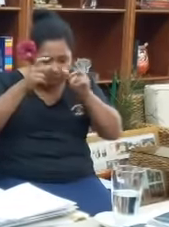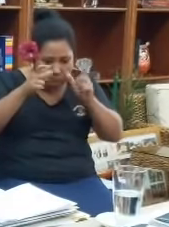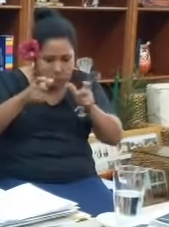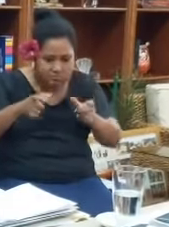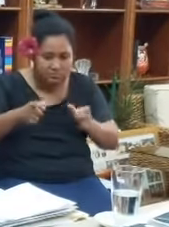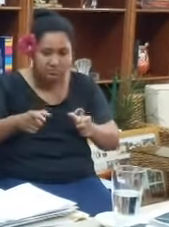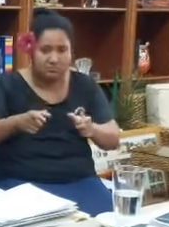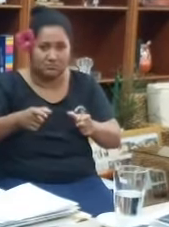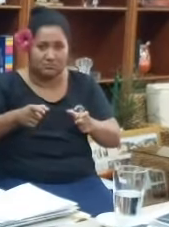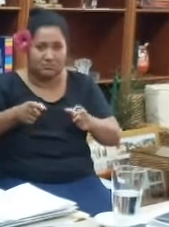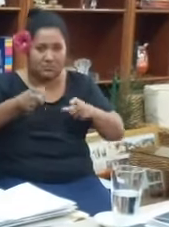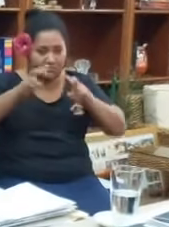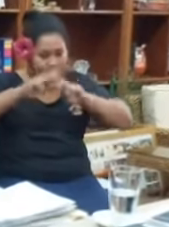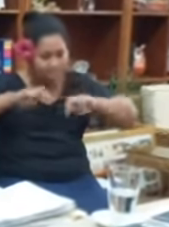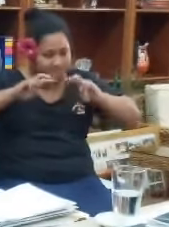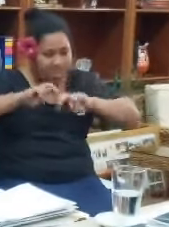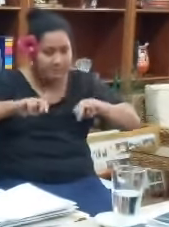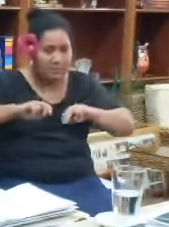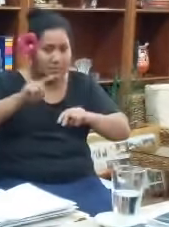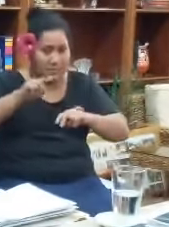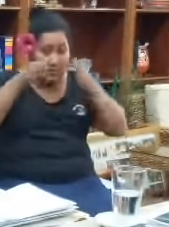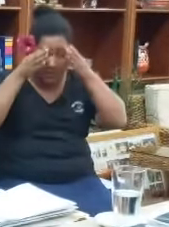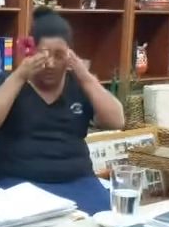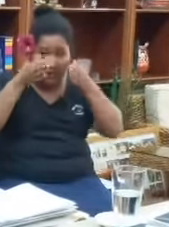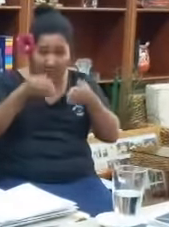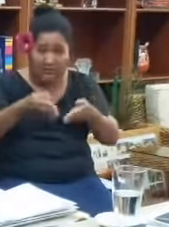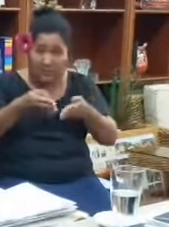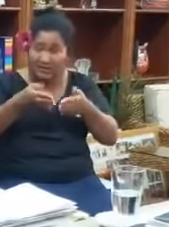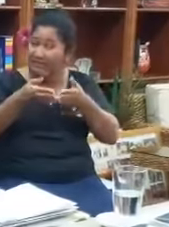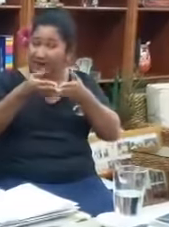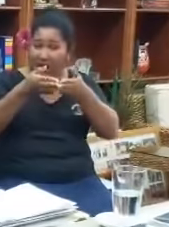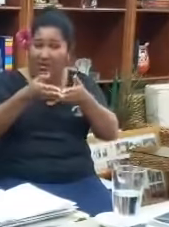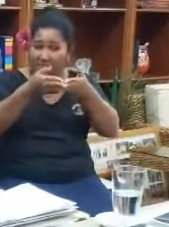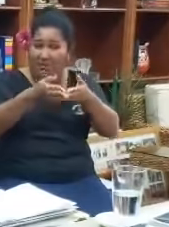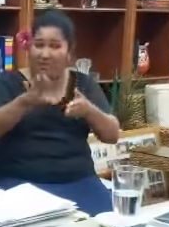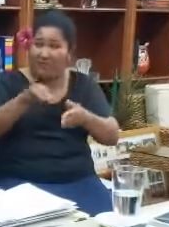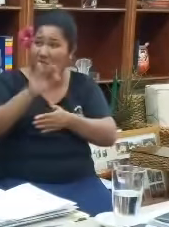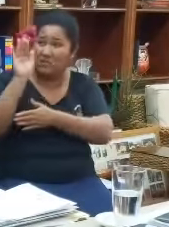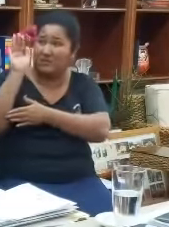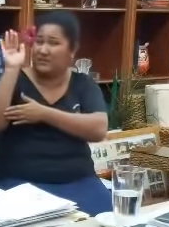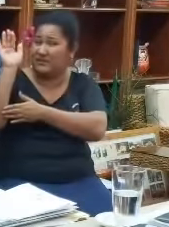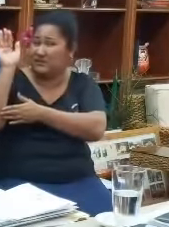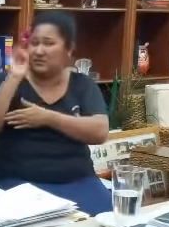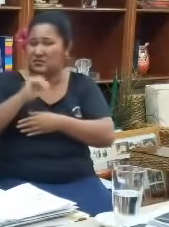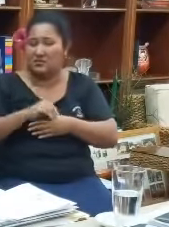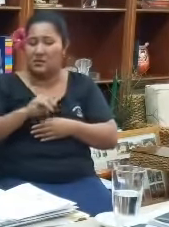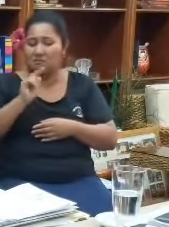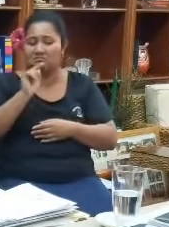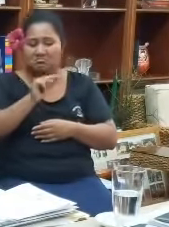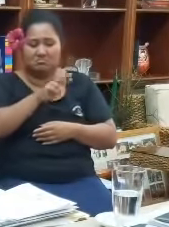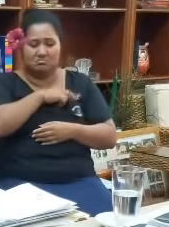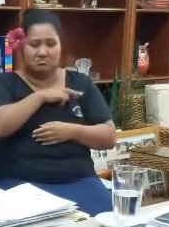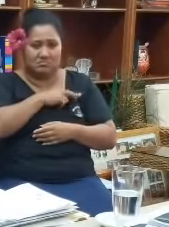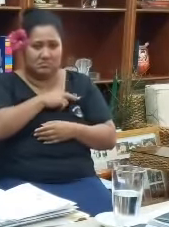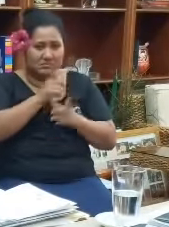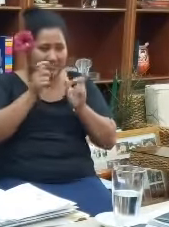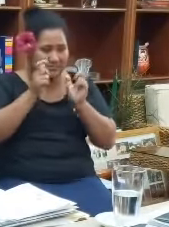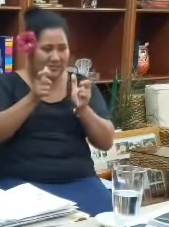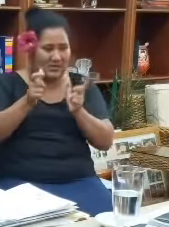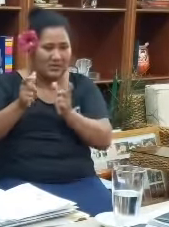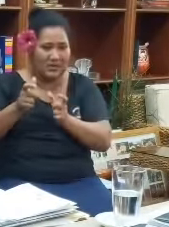tanga luenga le vaia ia vaane o mai mai fafo. Ala to wale ia leo leo ale